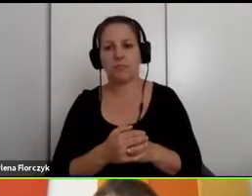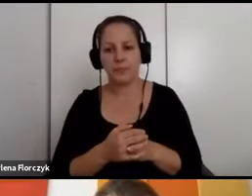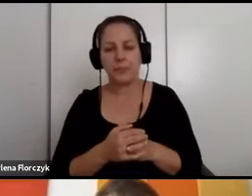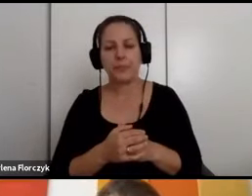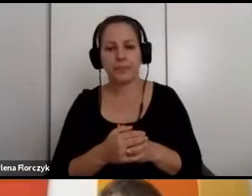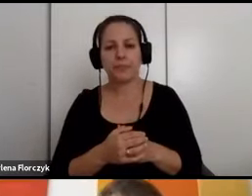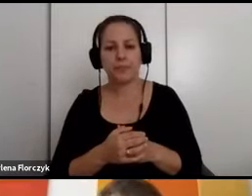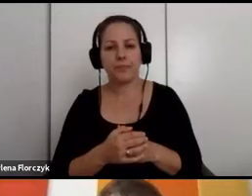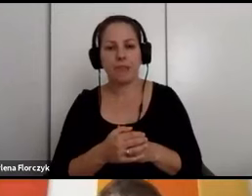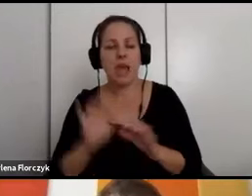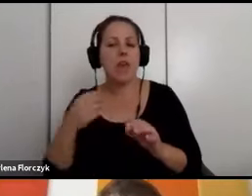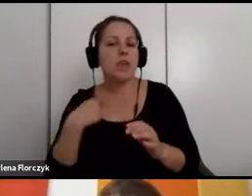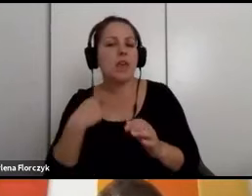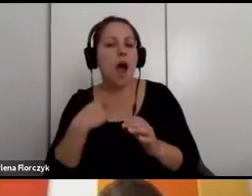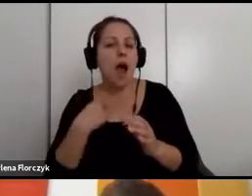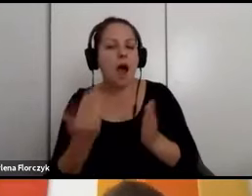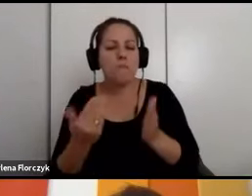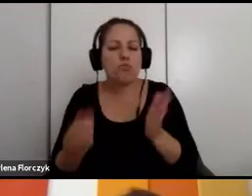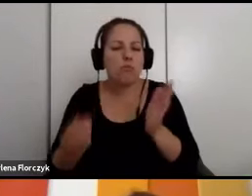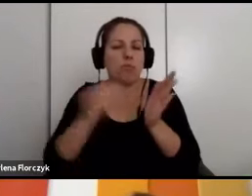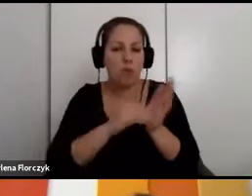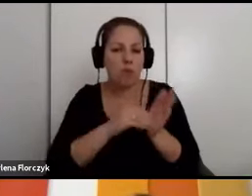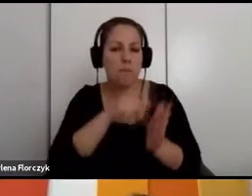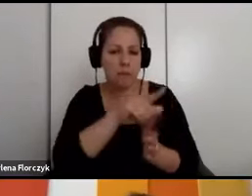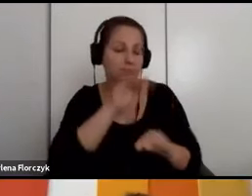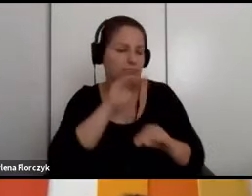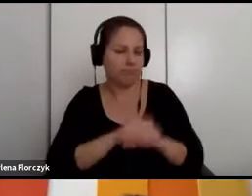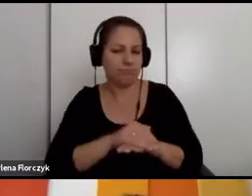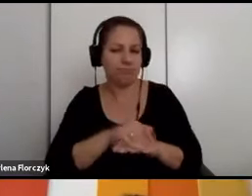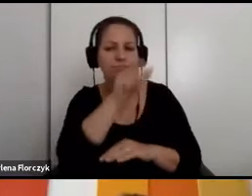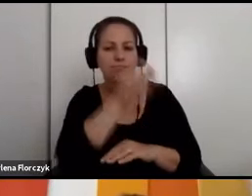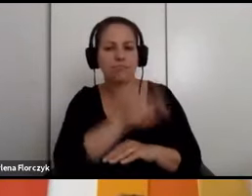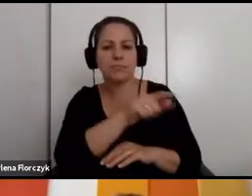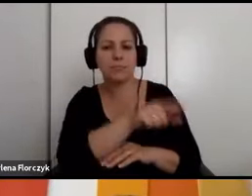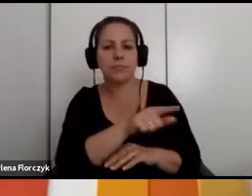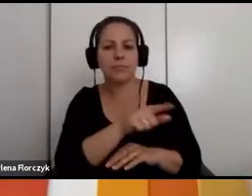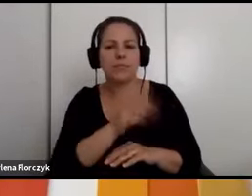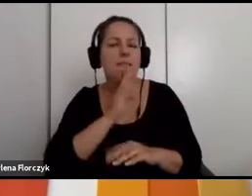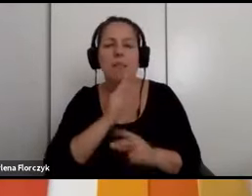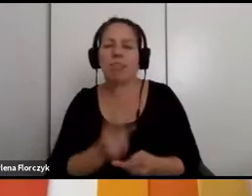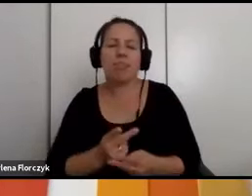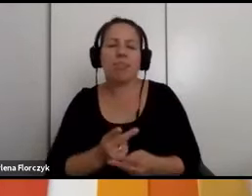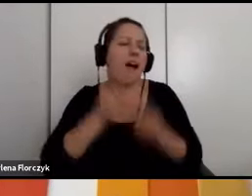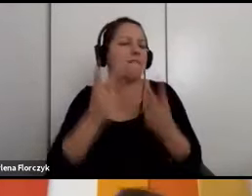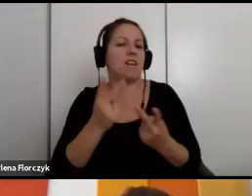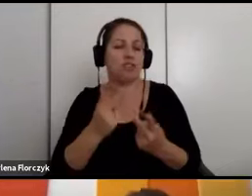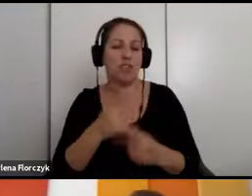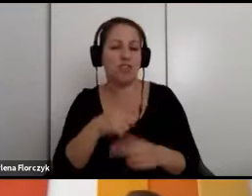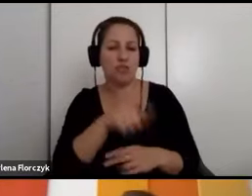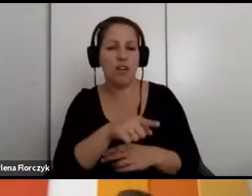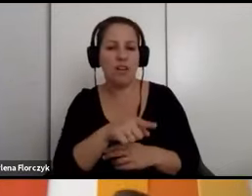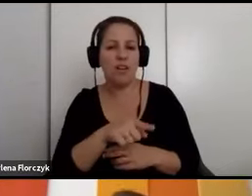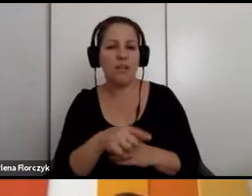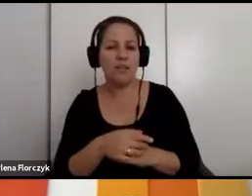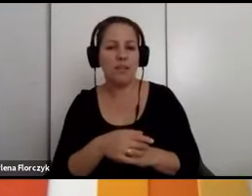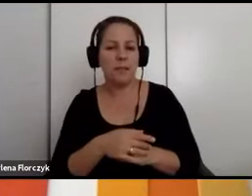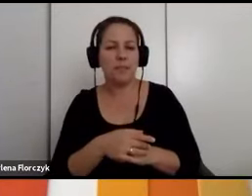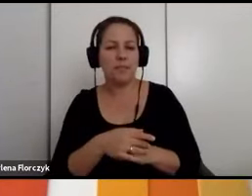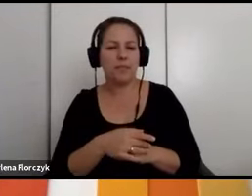To ja może dodam do tego, bo zgadzam się, że chyba najważniejsza rzecz to ten